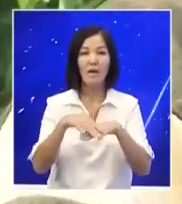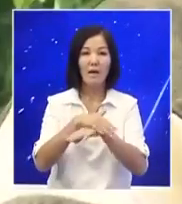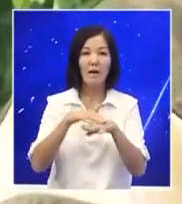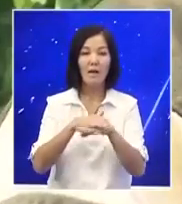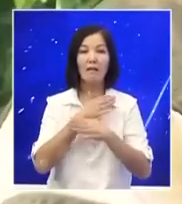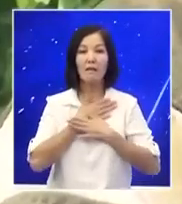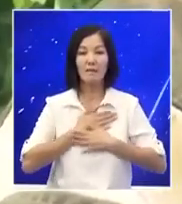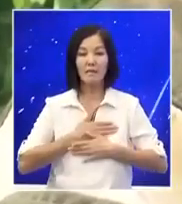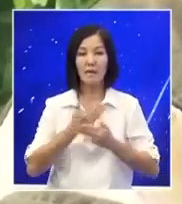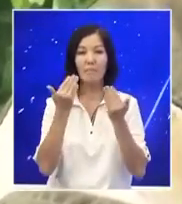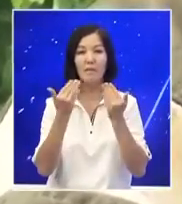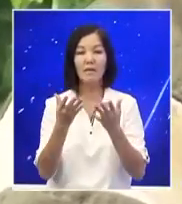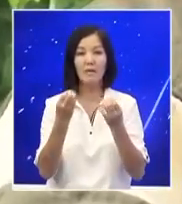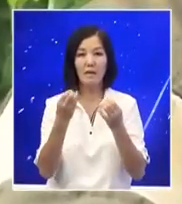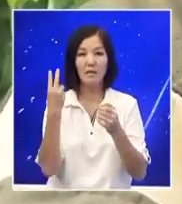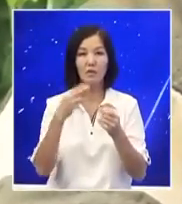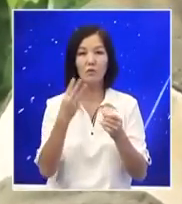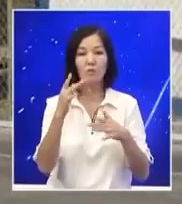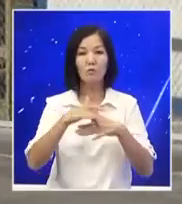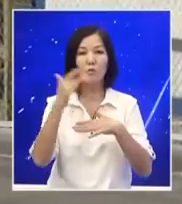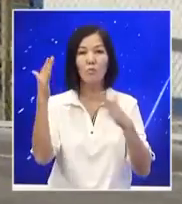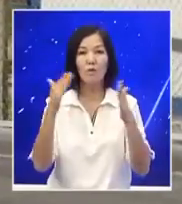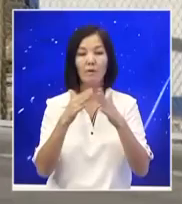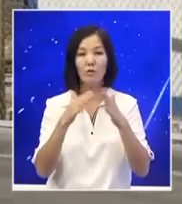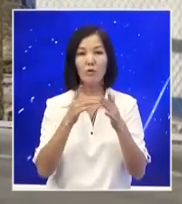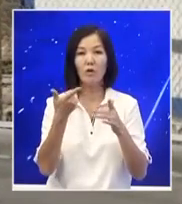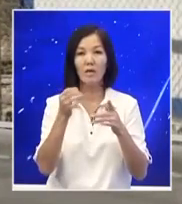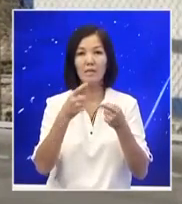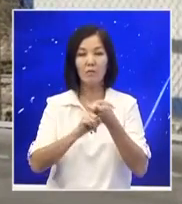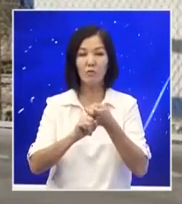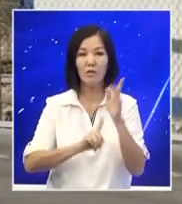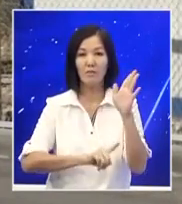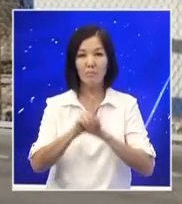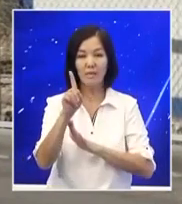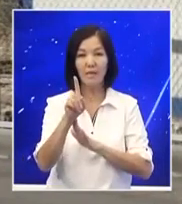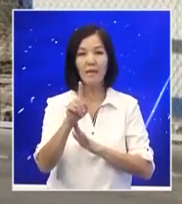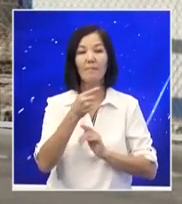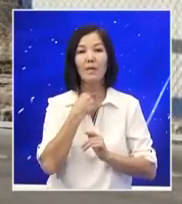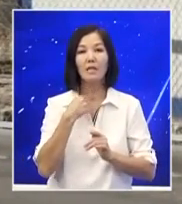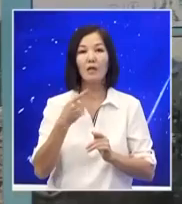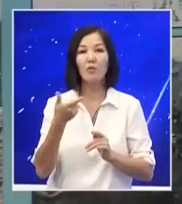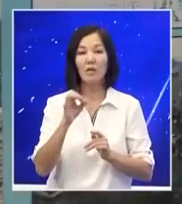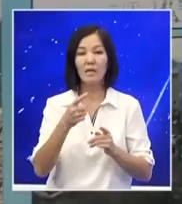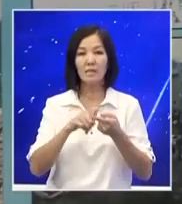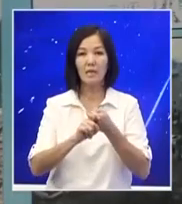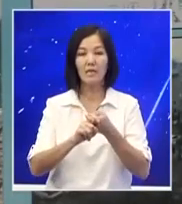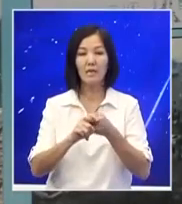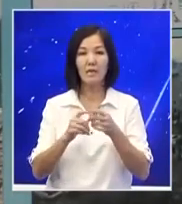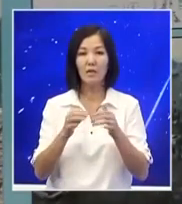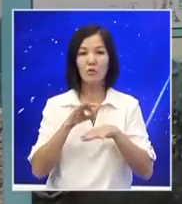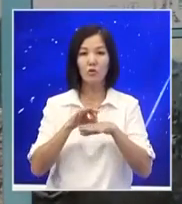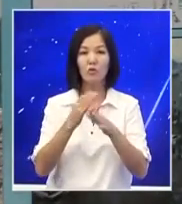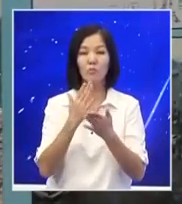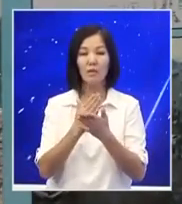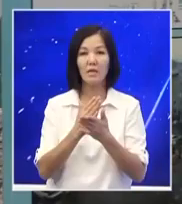дән риза. Биыл өңірде тағы 23 көпқабатты үй газбен жылытыла бастамақ. Талдықорған қаласын газдандыру ісі де ілгері. Биыл